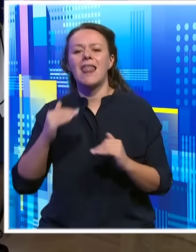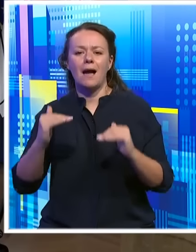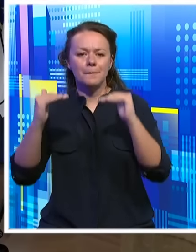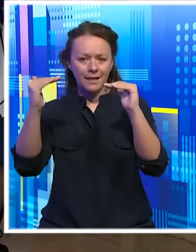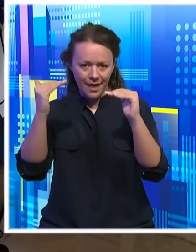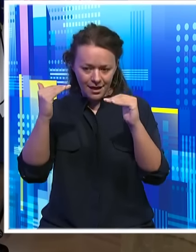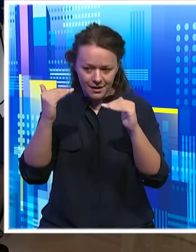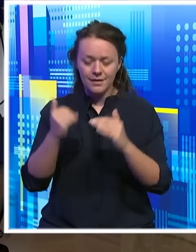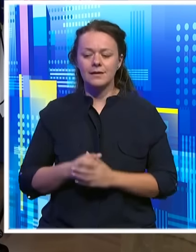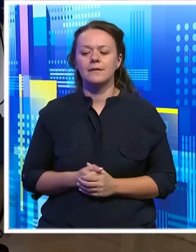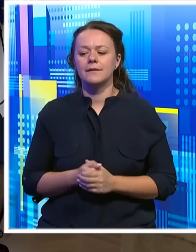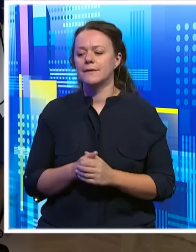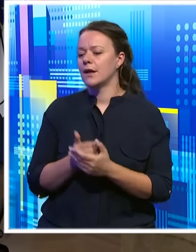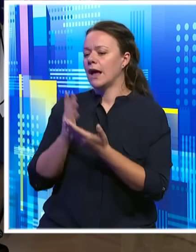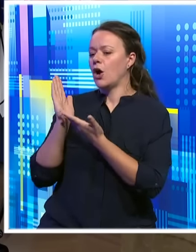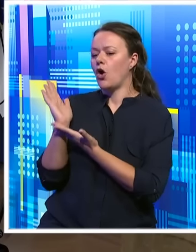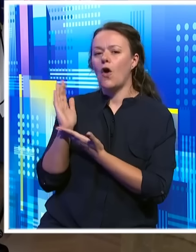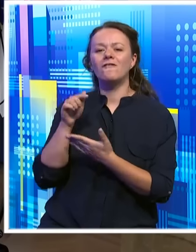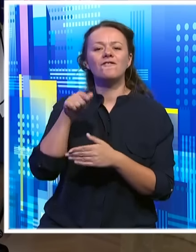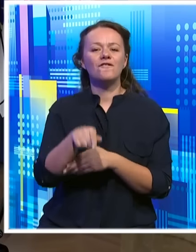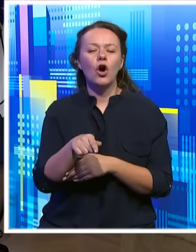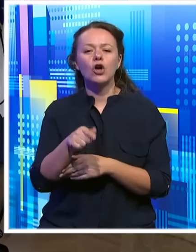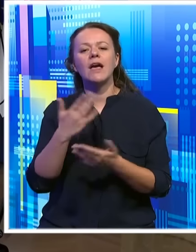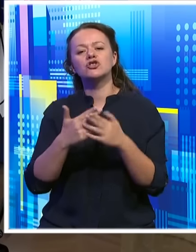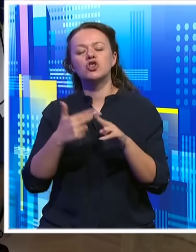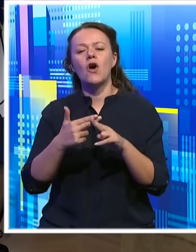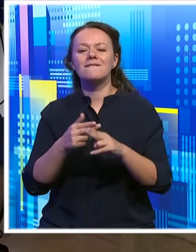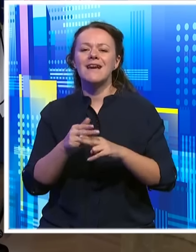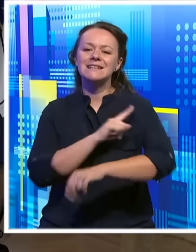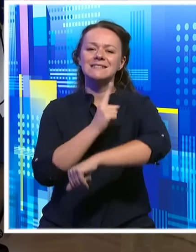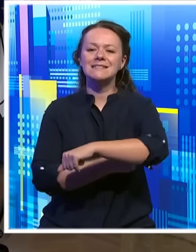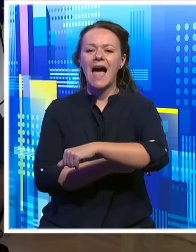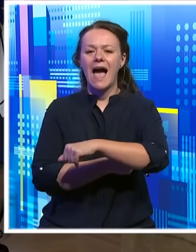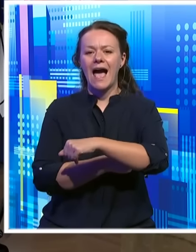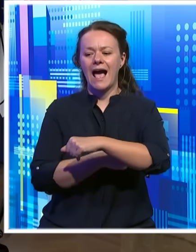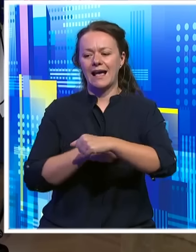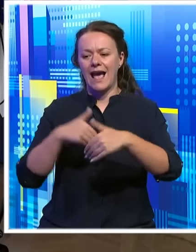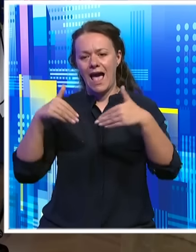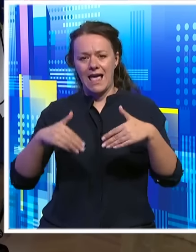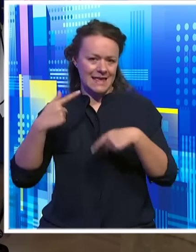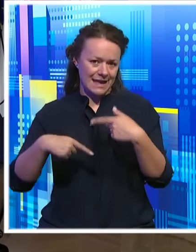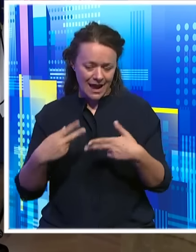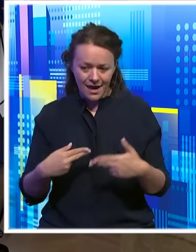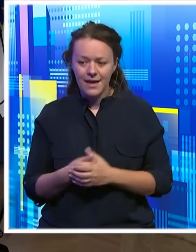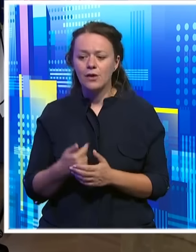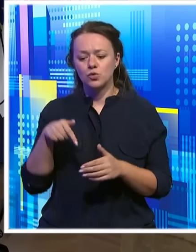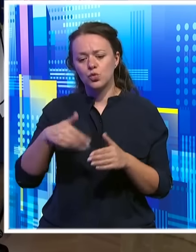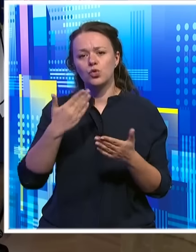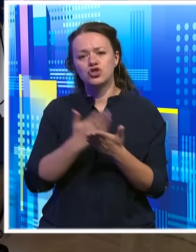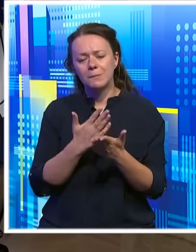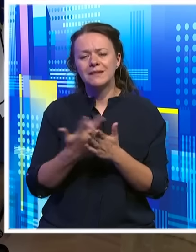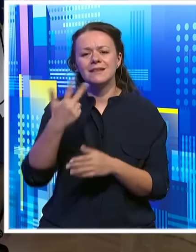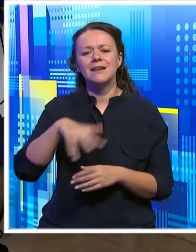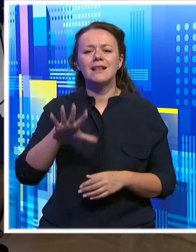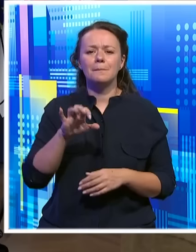vidjet ćete sada. Ovo je tematski paviljon snaga igre. Tu ćete da vidite, tu imate 3500 gledalaca,